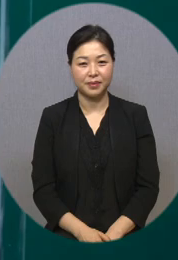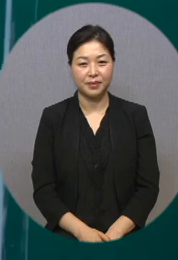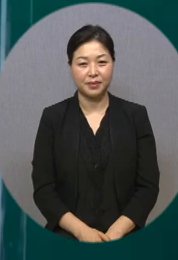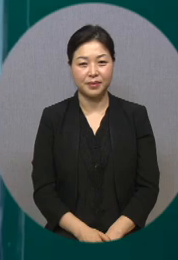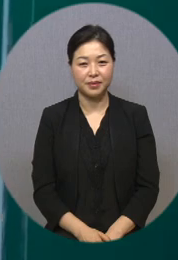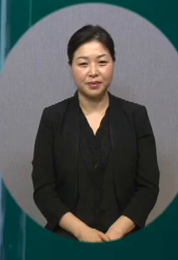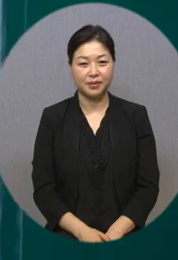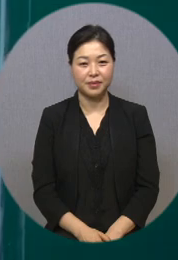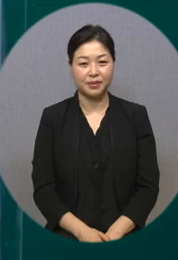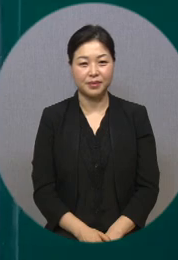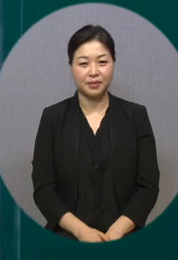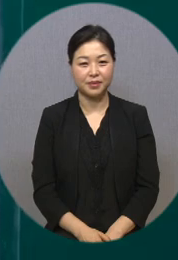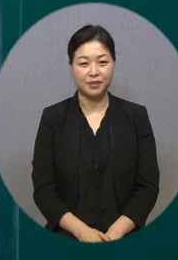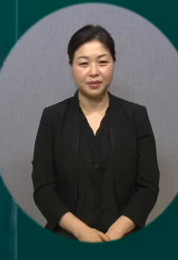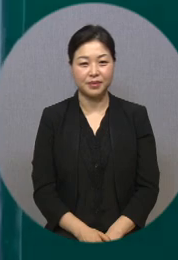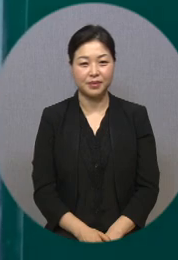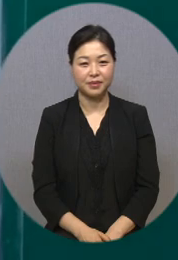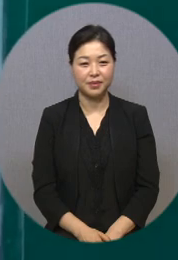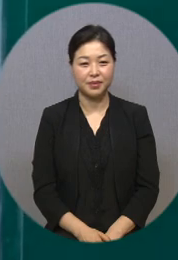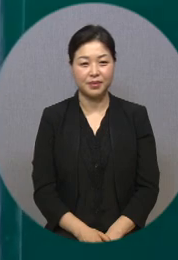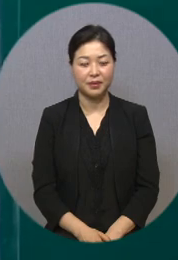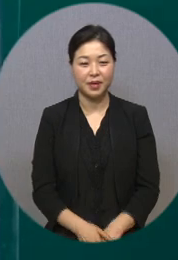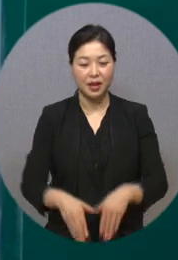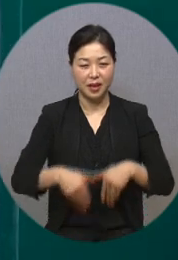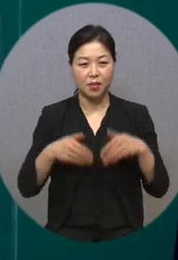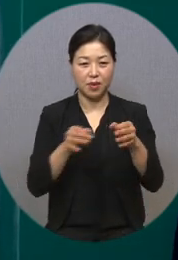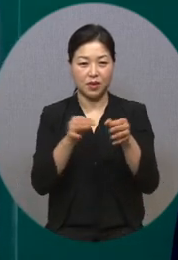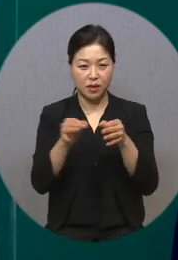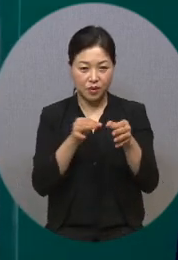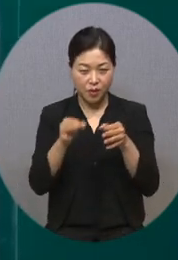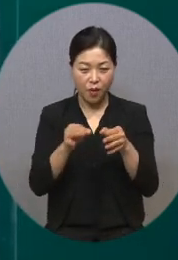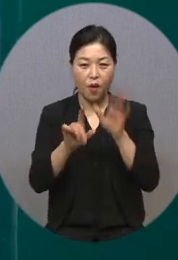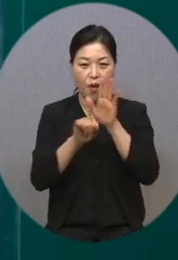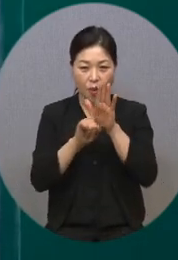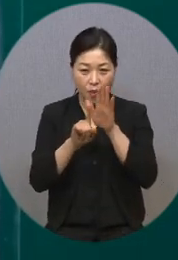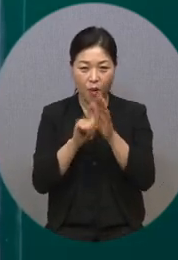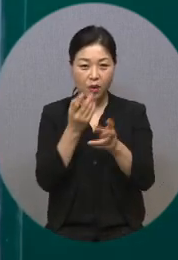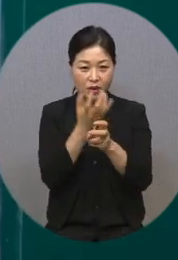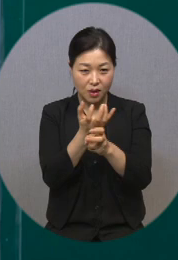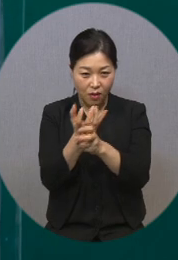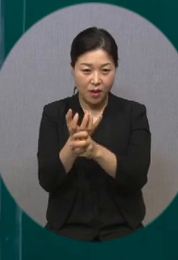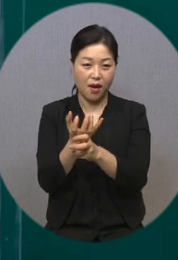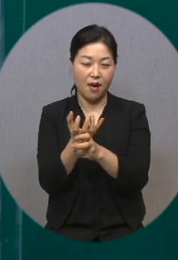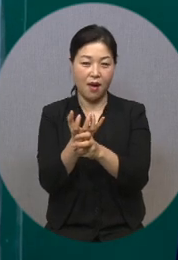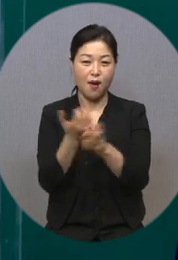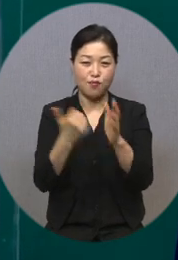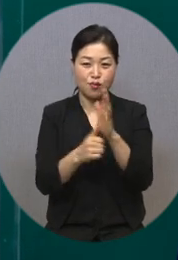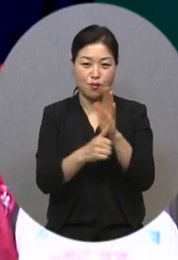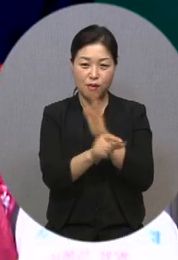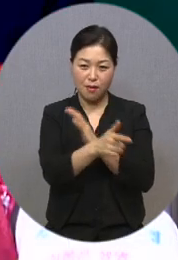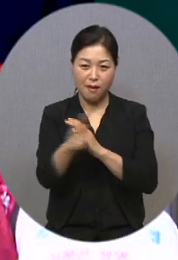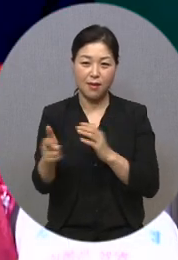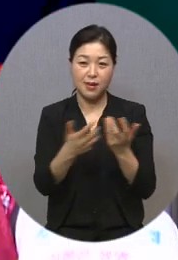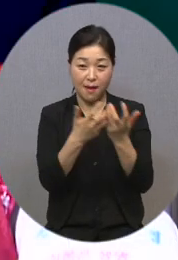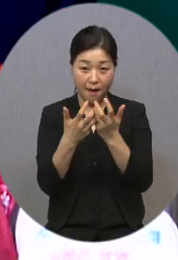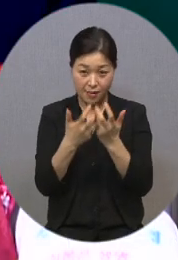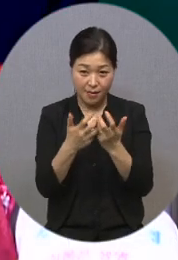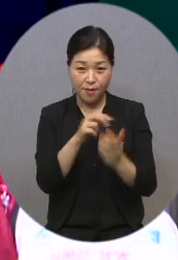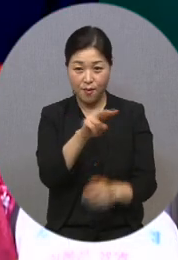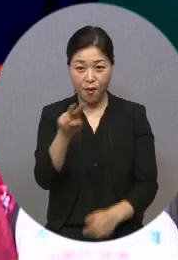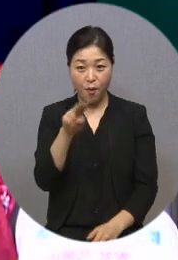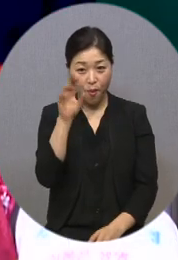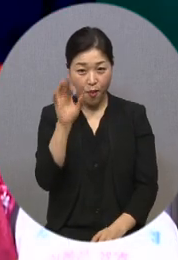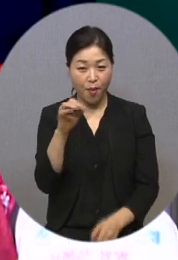아니 이렇게 우리 이 남도장터 홍보 트럭에 이렇게나 많은 남도장터의 물건들을 직접 보니까 왜 이렇게